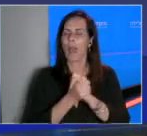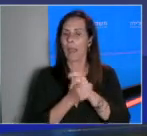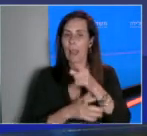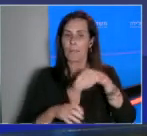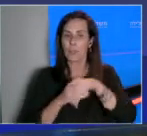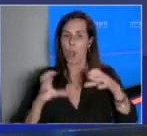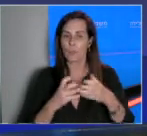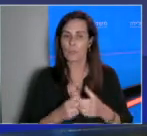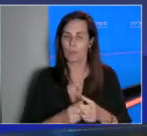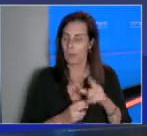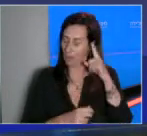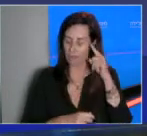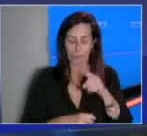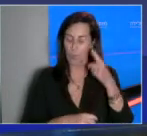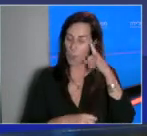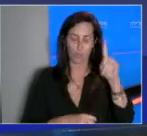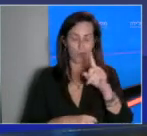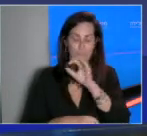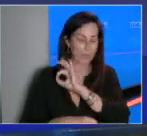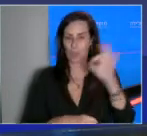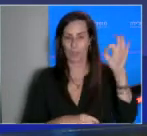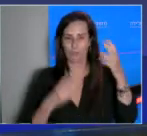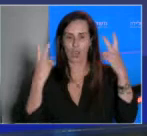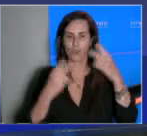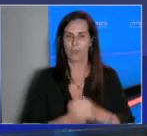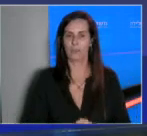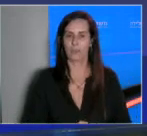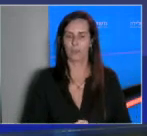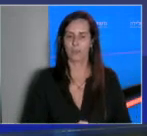בתוך הקואופרטיב הזה, שלדעתי זה יוזמה מצוינת וחשובה?